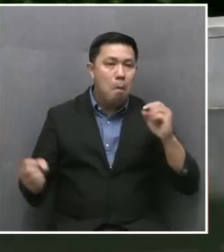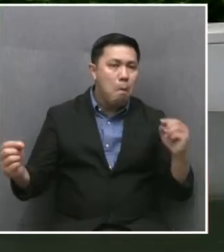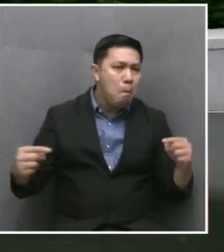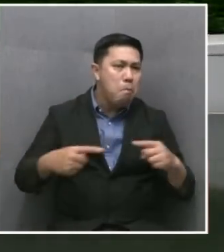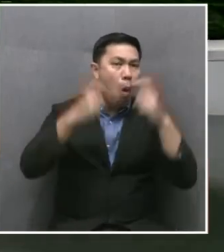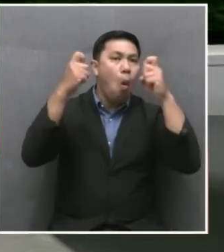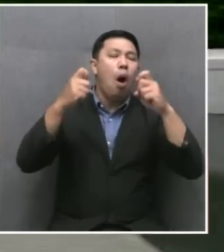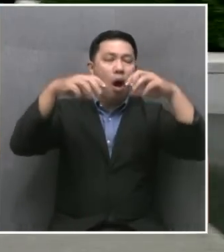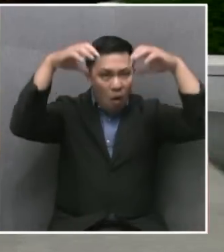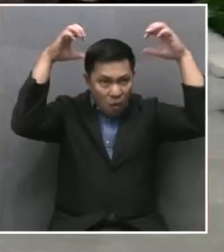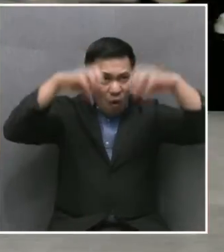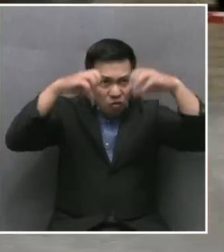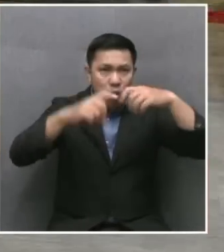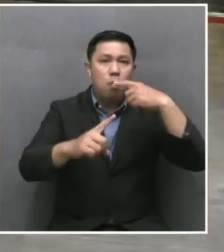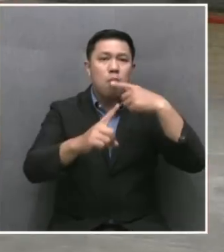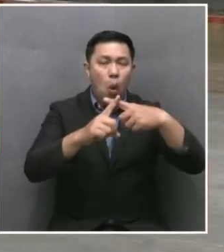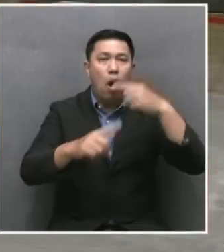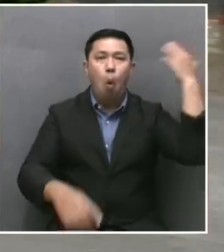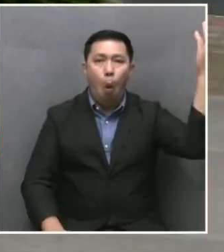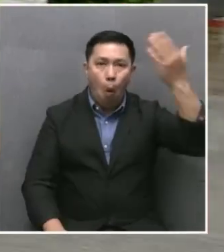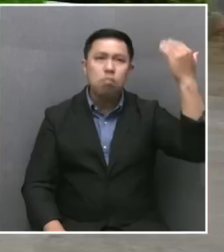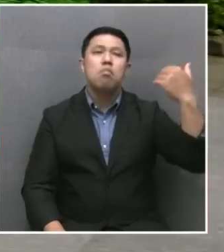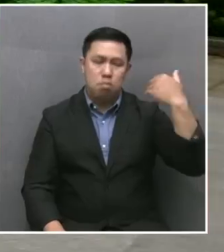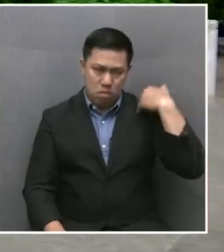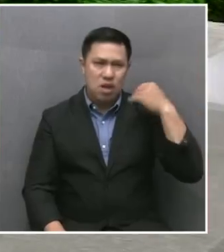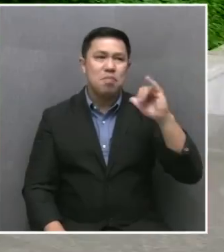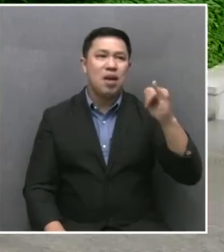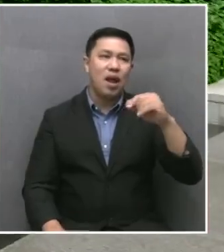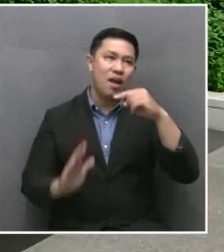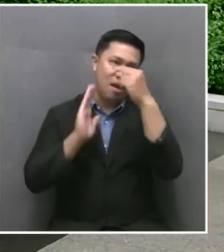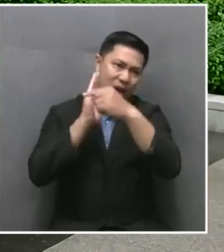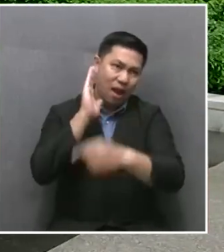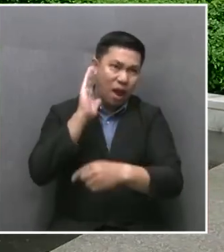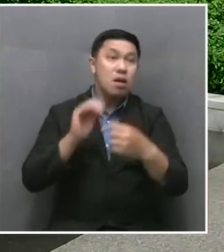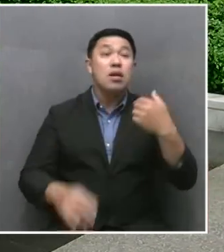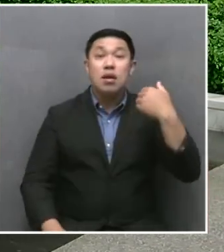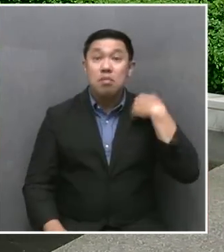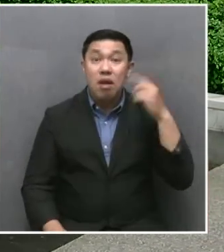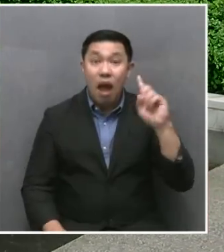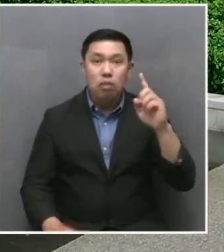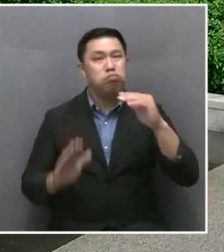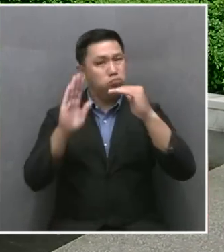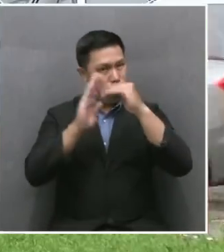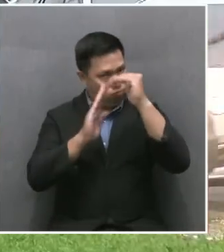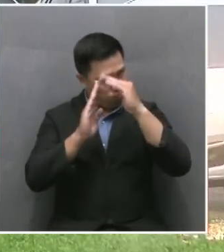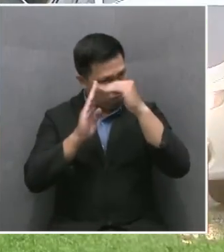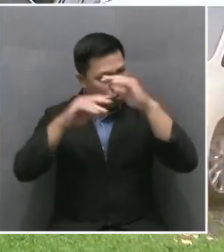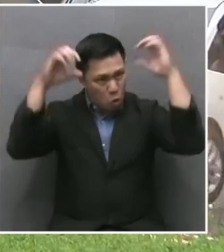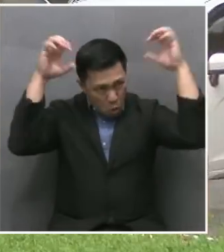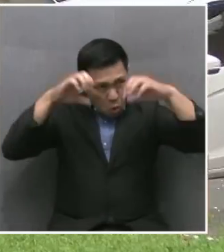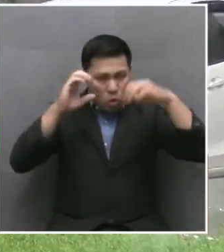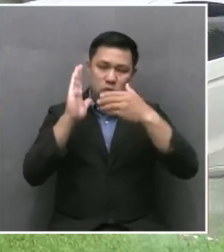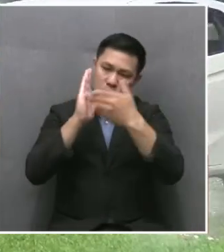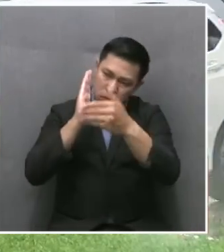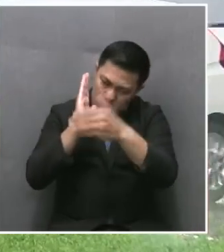ลมกระโชกแรงเกิดขึ้นได้ในบางพื้นที่โดยจะมีฝนตกหนักบางแห่งในภาคเหนือภาคตะวันออกเฉียงเหนือ